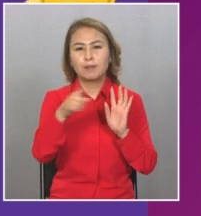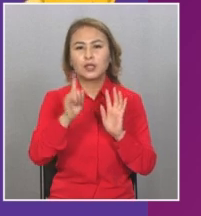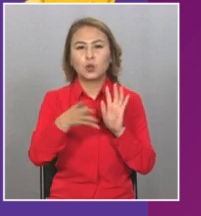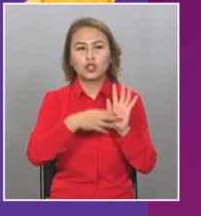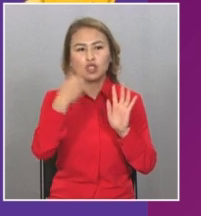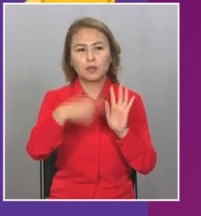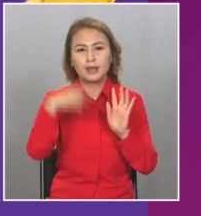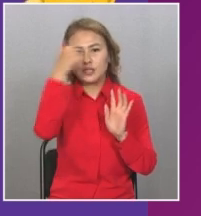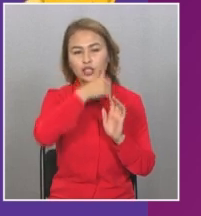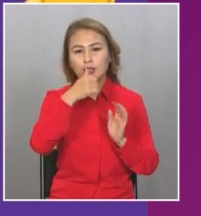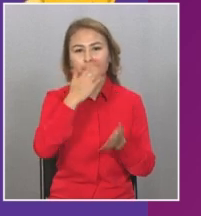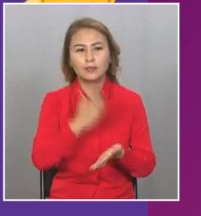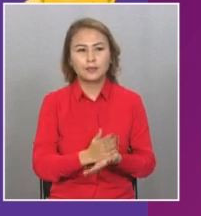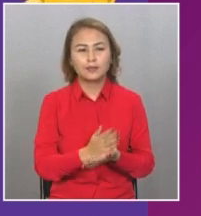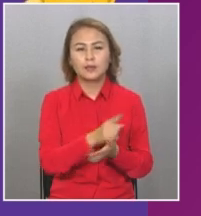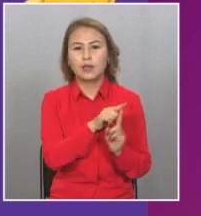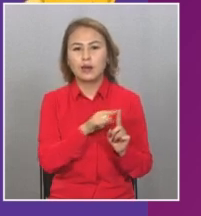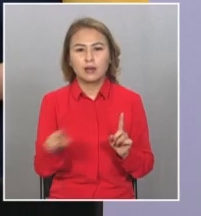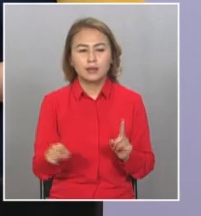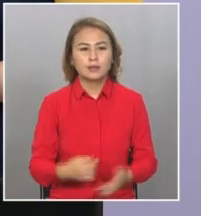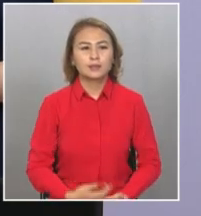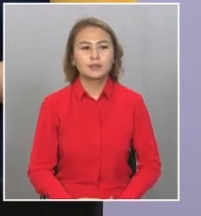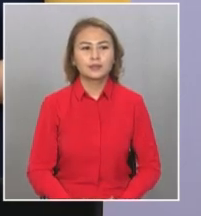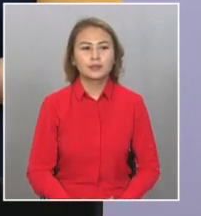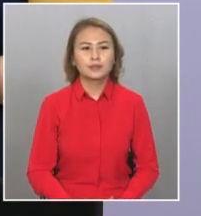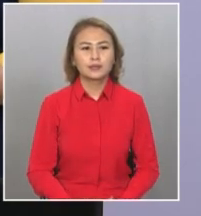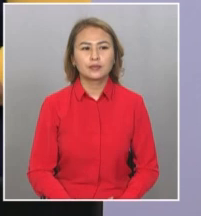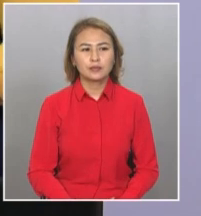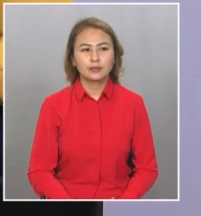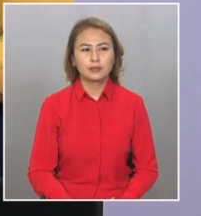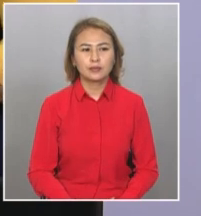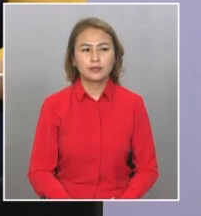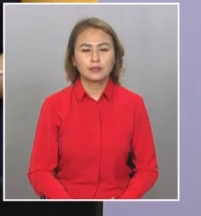мен 1920 жылдар аралығы.